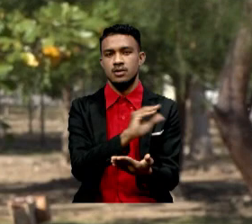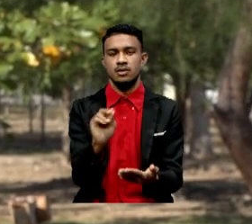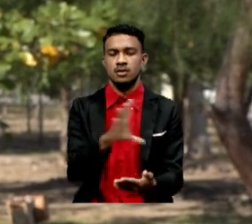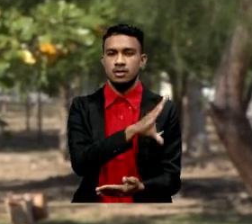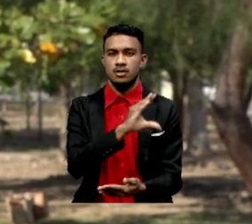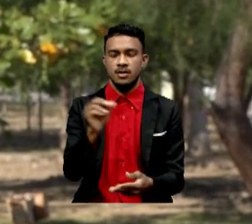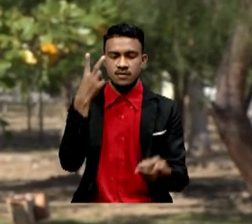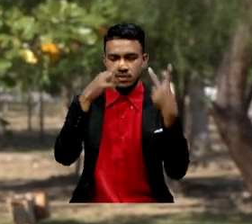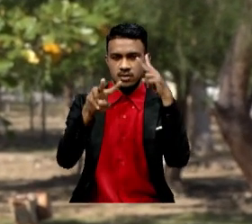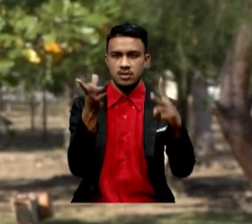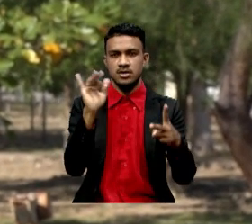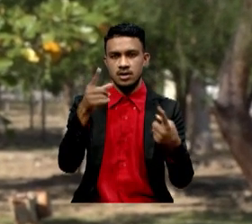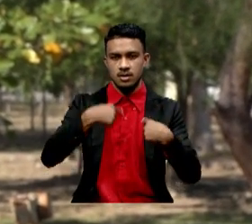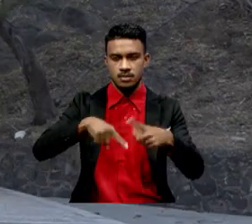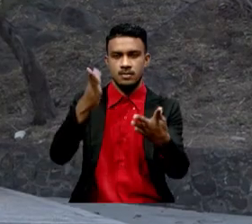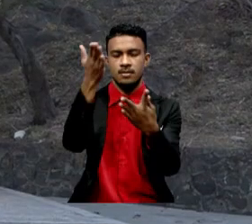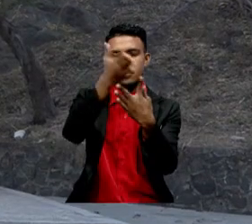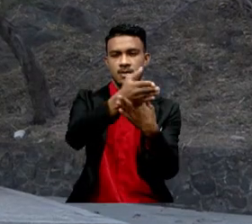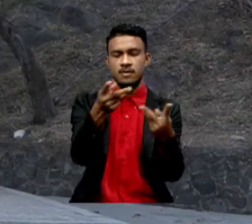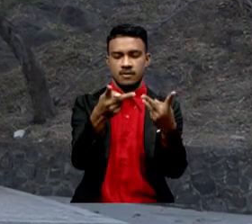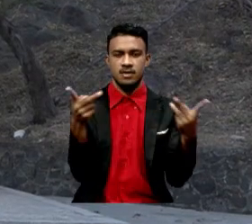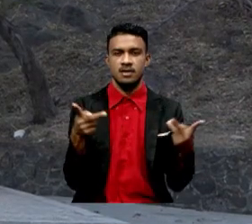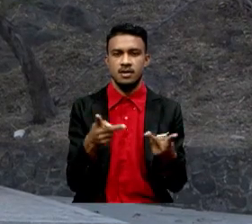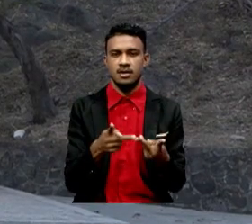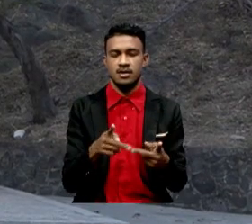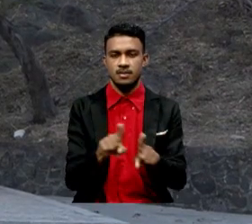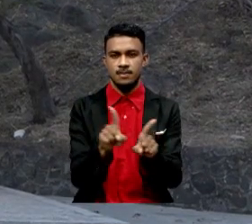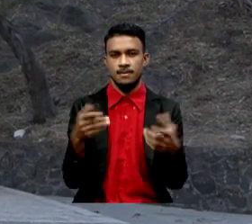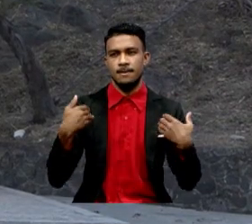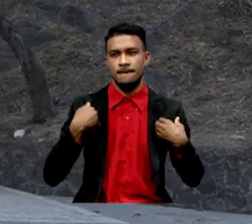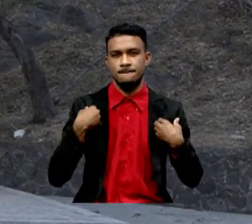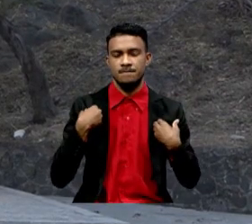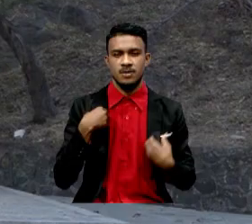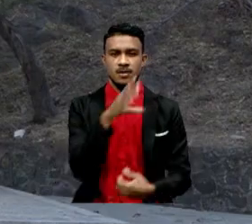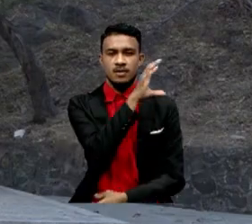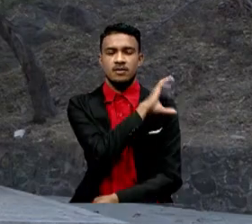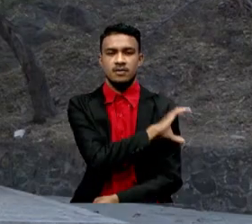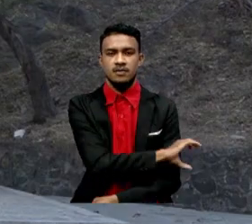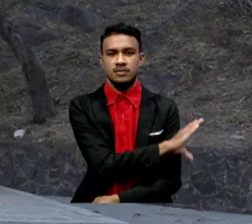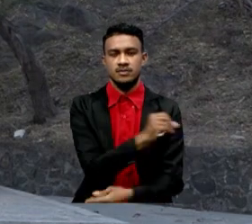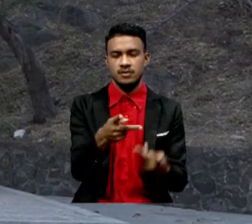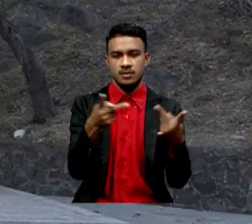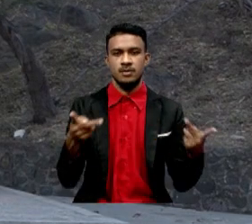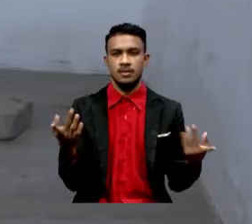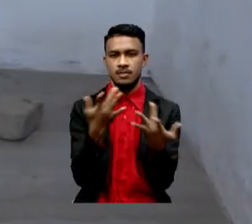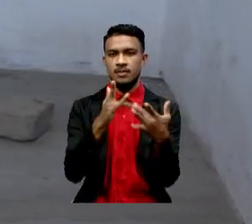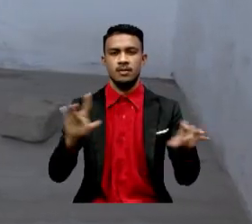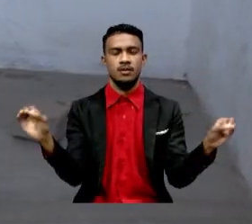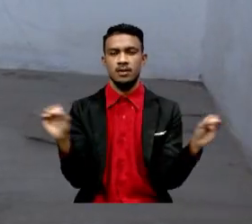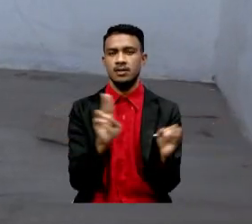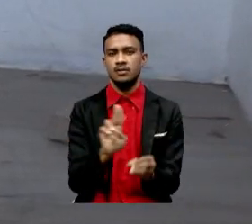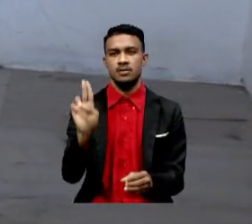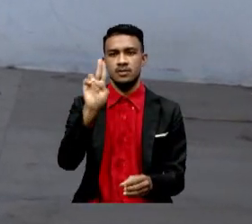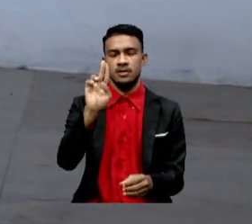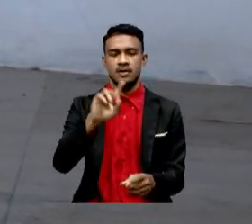visitor sira nebe tamasai fatin ne. Maske iha postu seguransa, mai be mamuk no la uza.